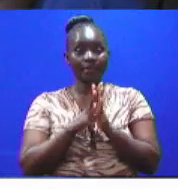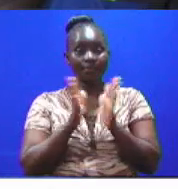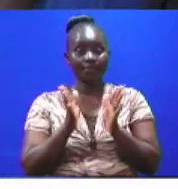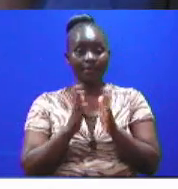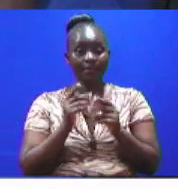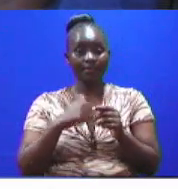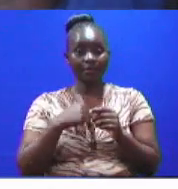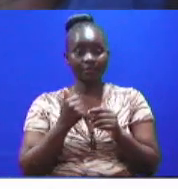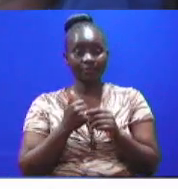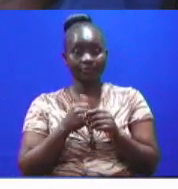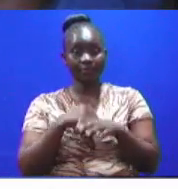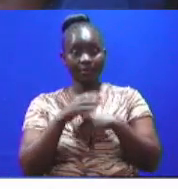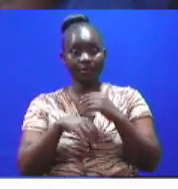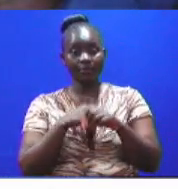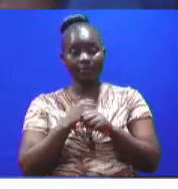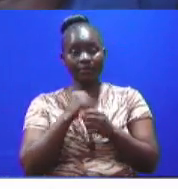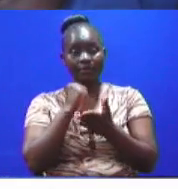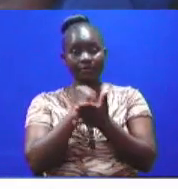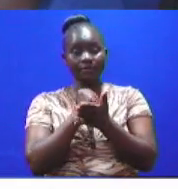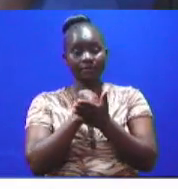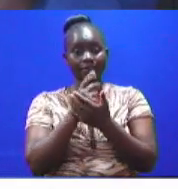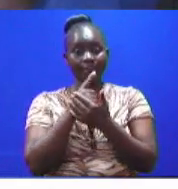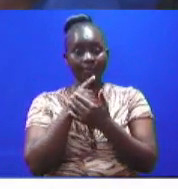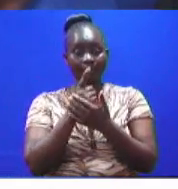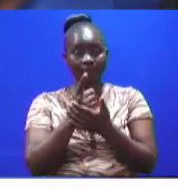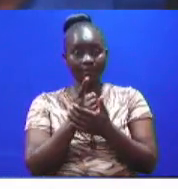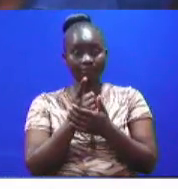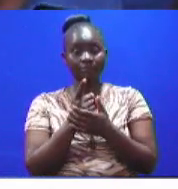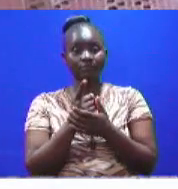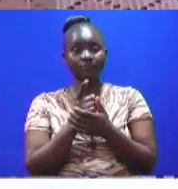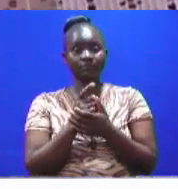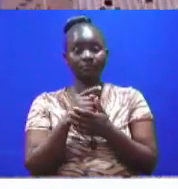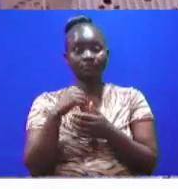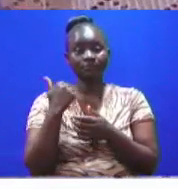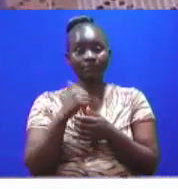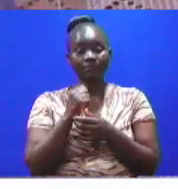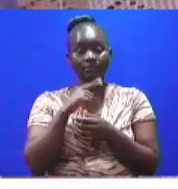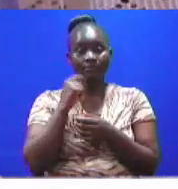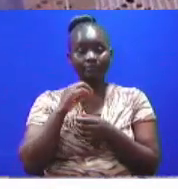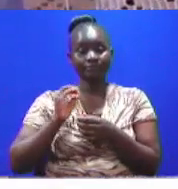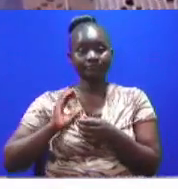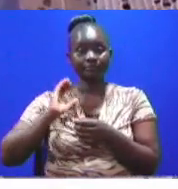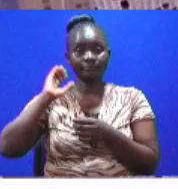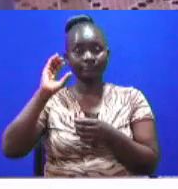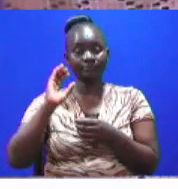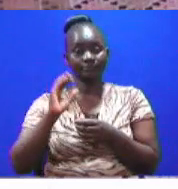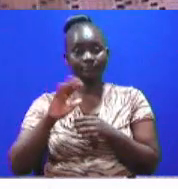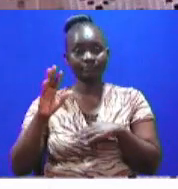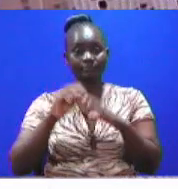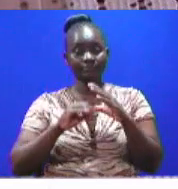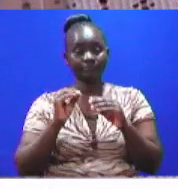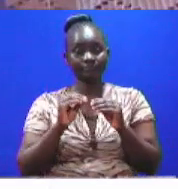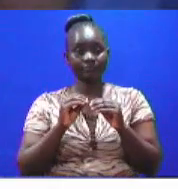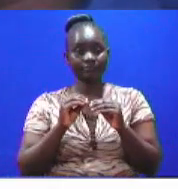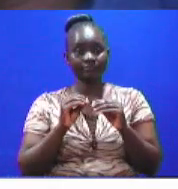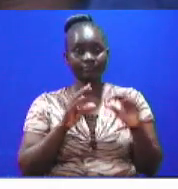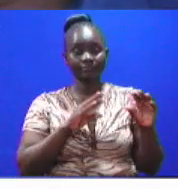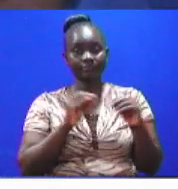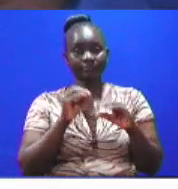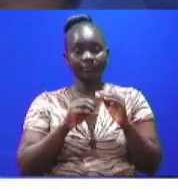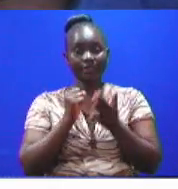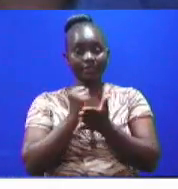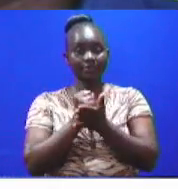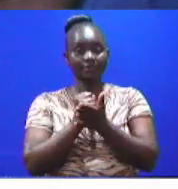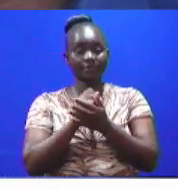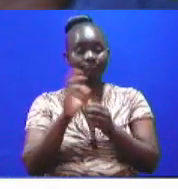eta chiste chionsi. Kaba tebi. Moche mani odebuwe sta yora. Ora anchera ni mwana kwe sikuru. Atu kase stage.